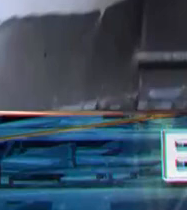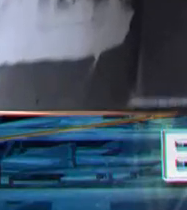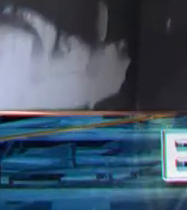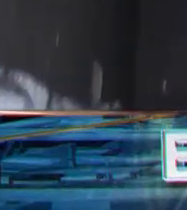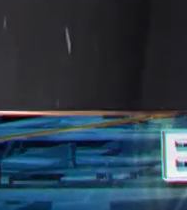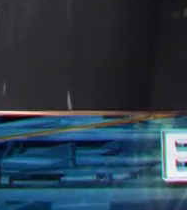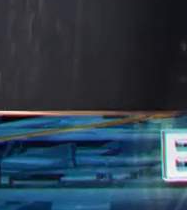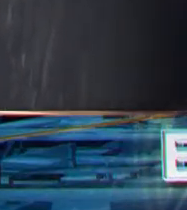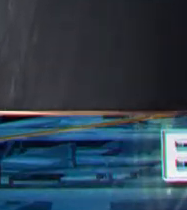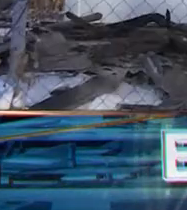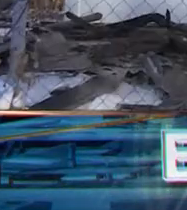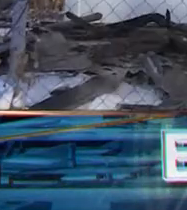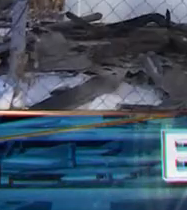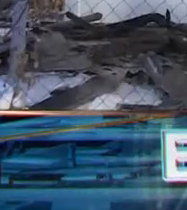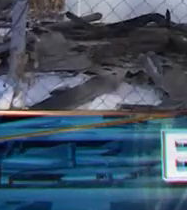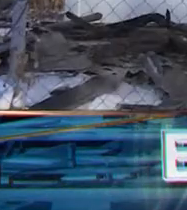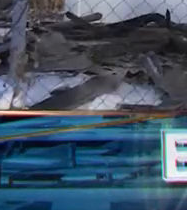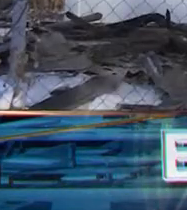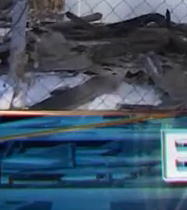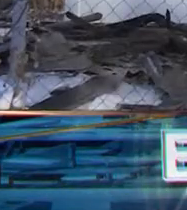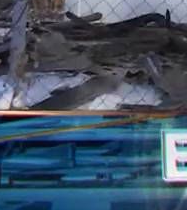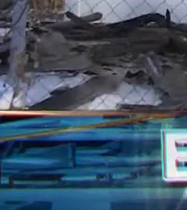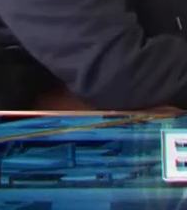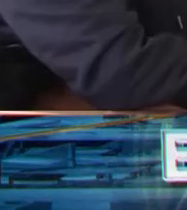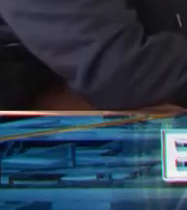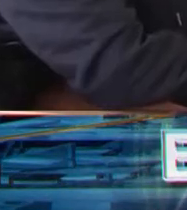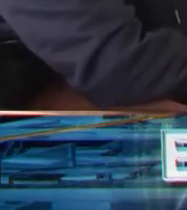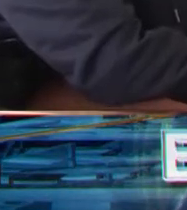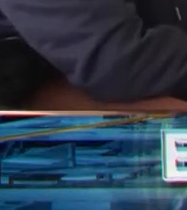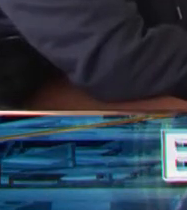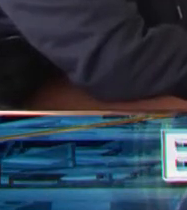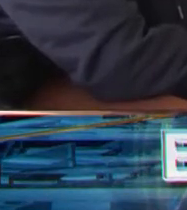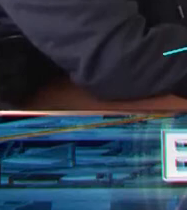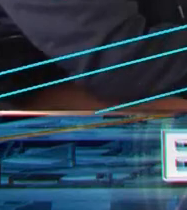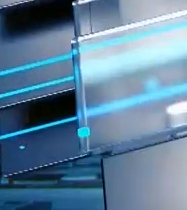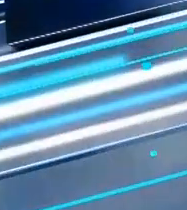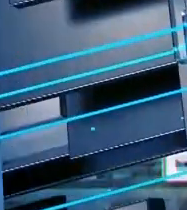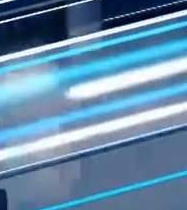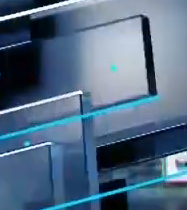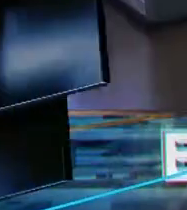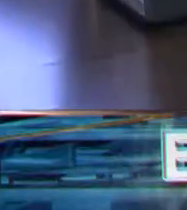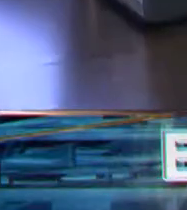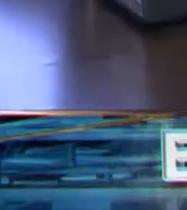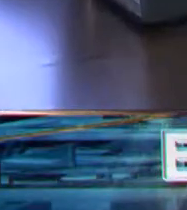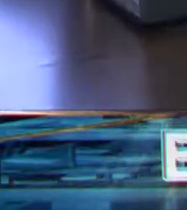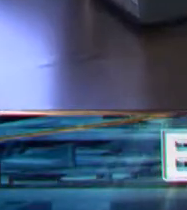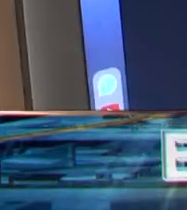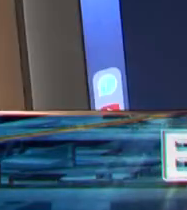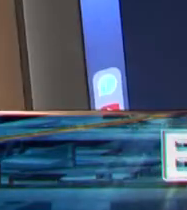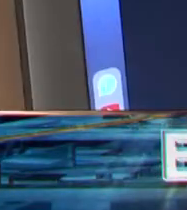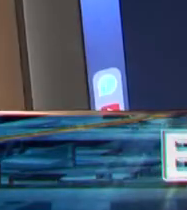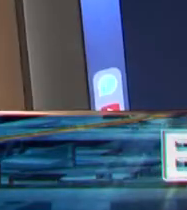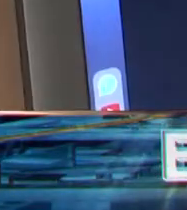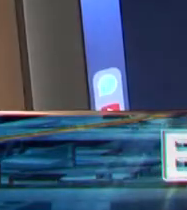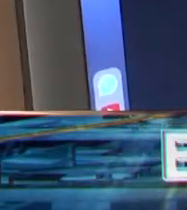Қайырым қасымыздағыларға қажет. Қыстың көзі қырауда. Көксу ауданында бір отбасы далада қалды. Де-факто FM